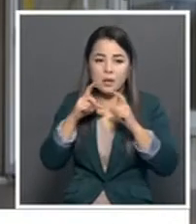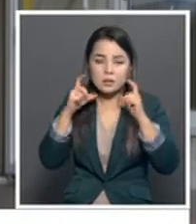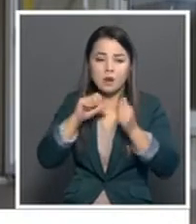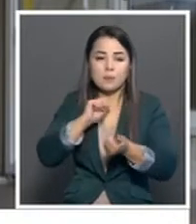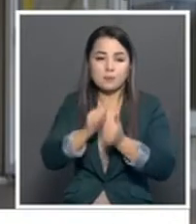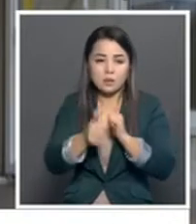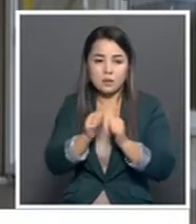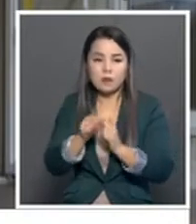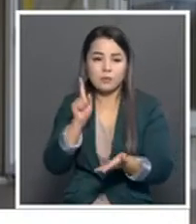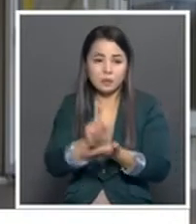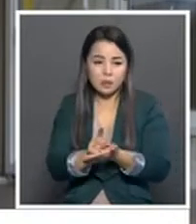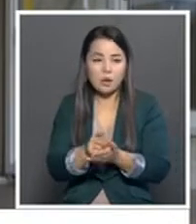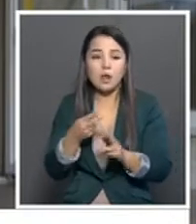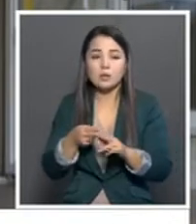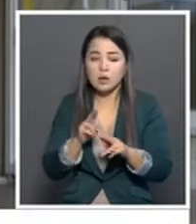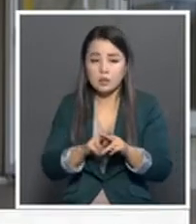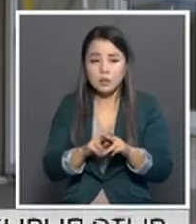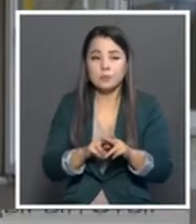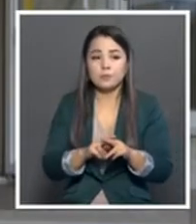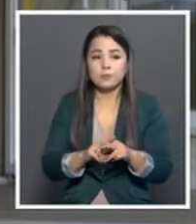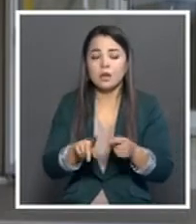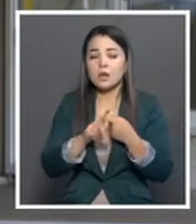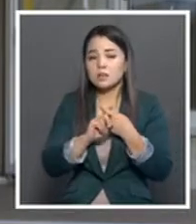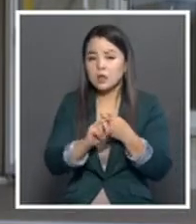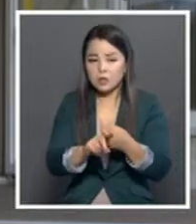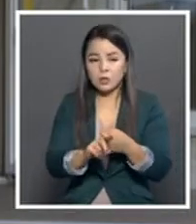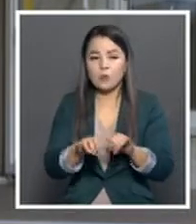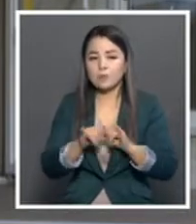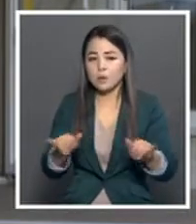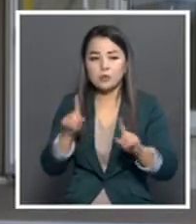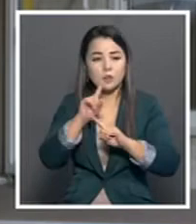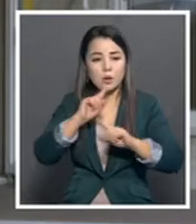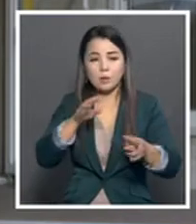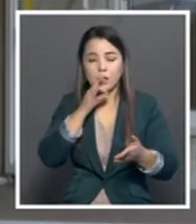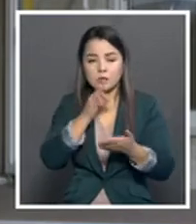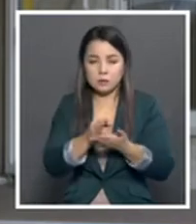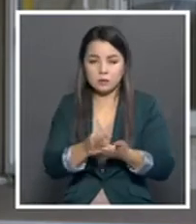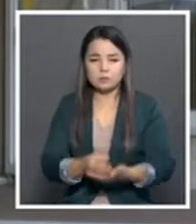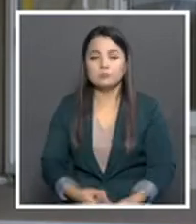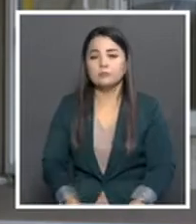ауыстырып тұрса, онда індет көп таралмайды деп үміттенеміз.